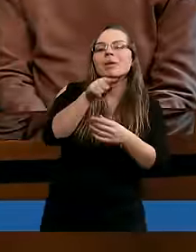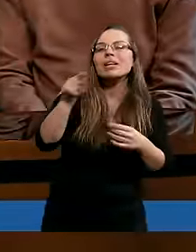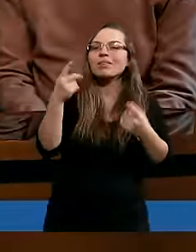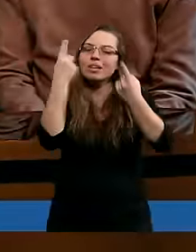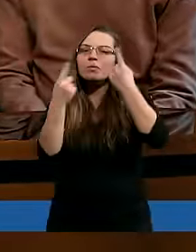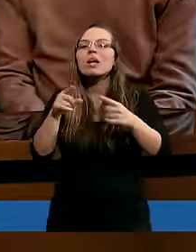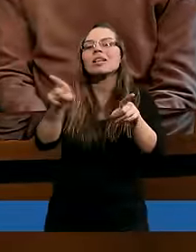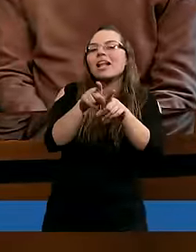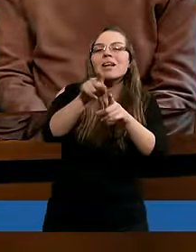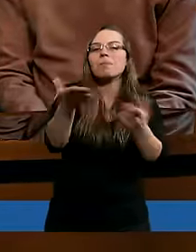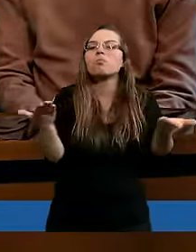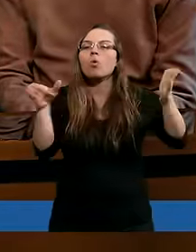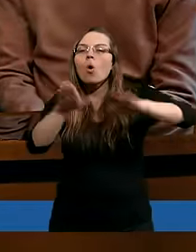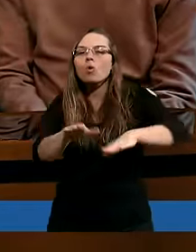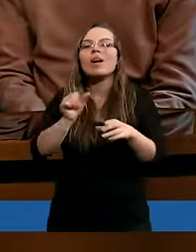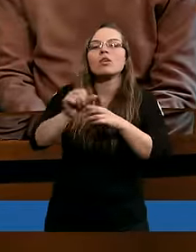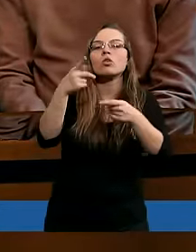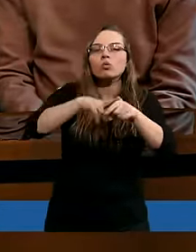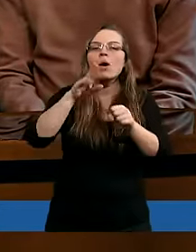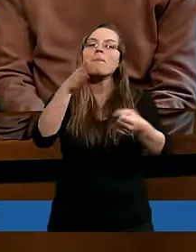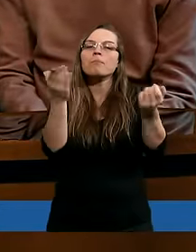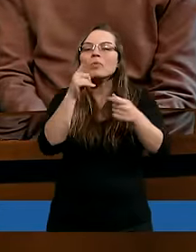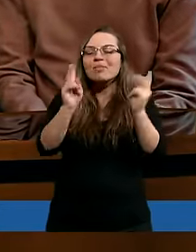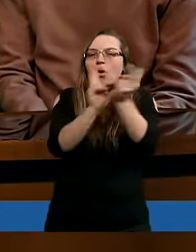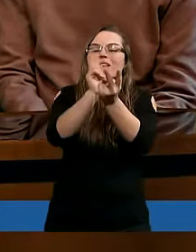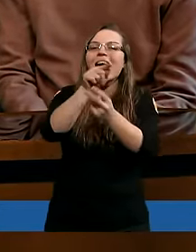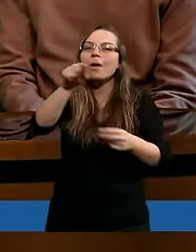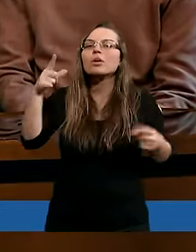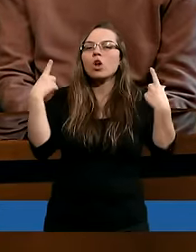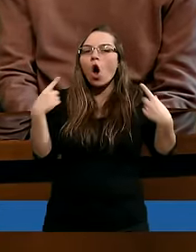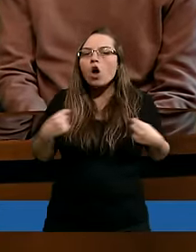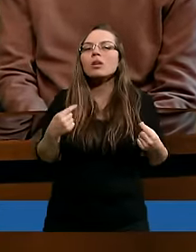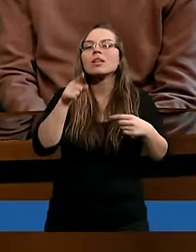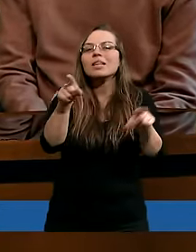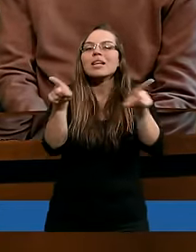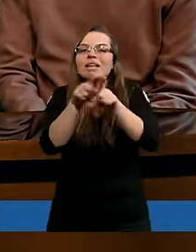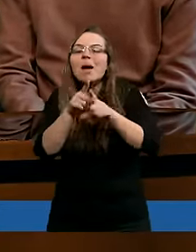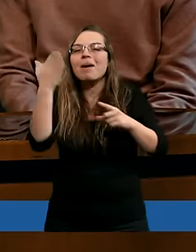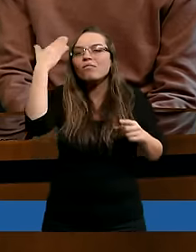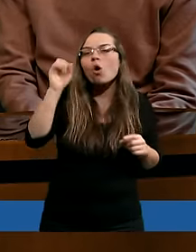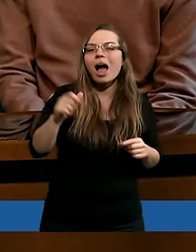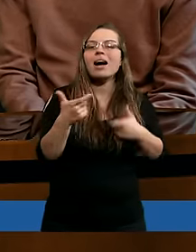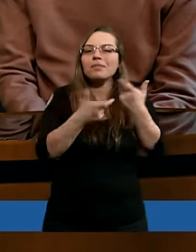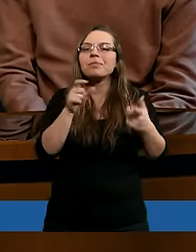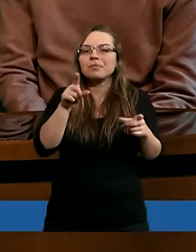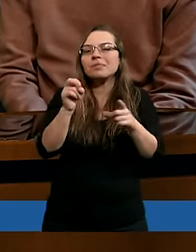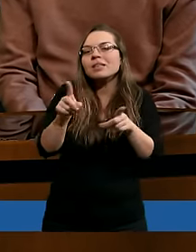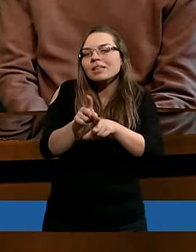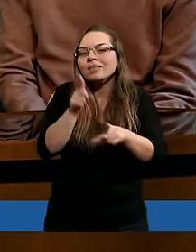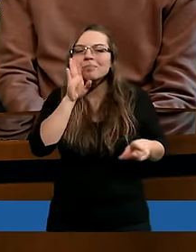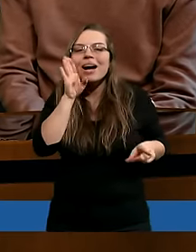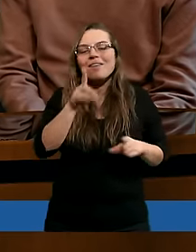że to przecież same błogosławieństwa go później spotkały, prawda? Więc to jest zasadne pytanie, czy to była ta sama żona. A jak byś wolał, Bożej?